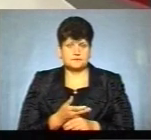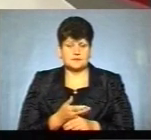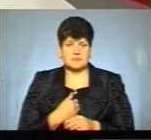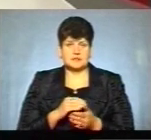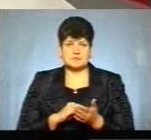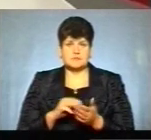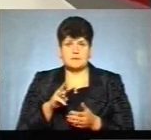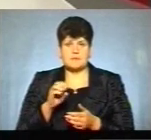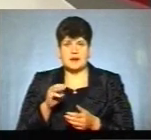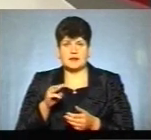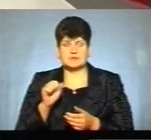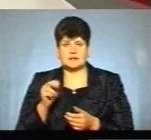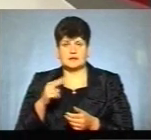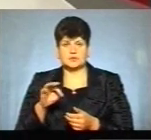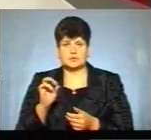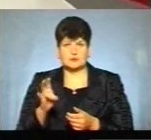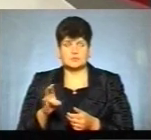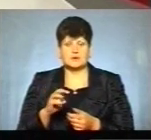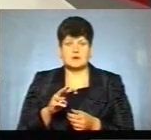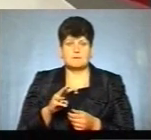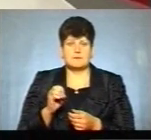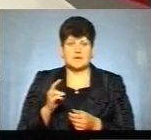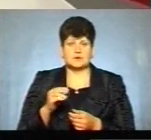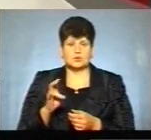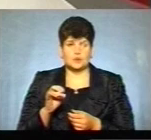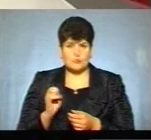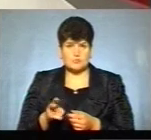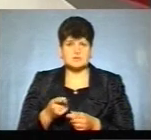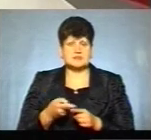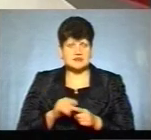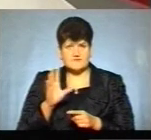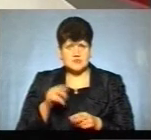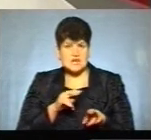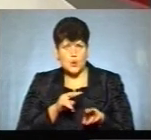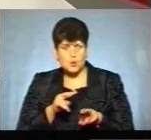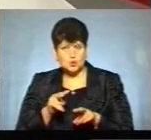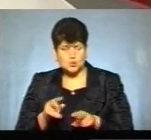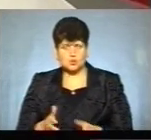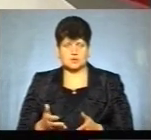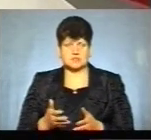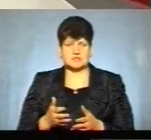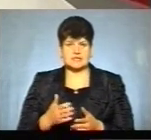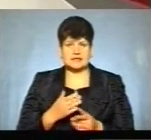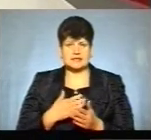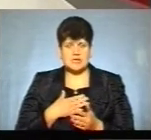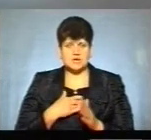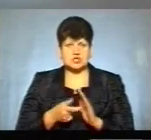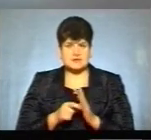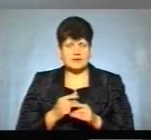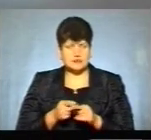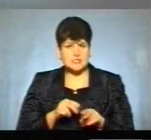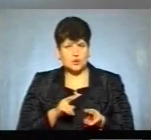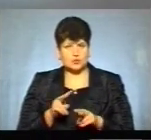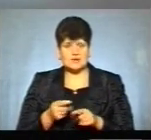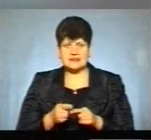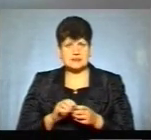метадон і еднок. І, ну, це все контролюється. Це ми контролюємо, це наш заклад все контролює і з тим